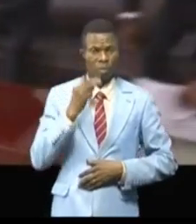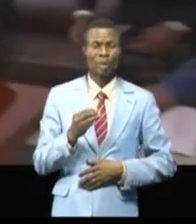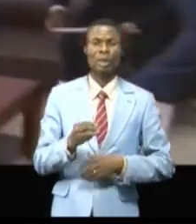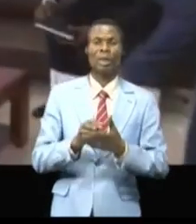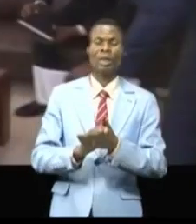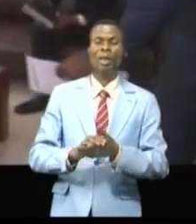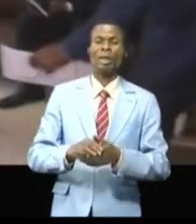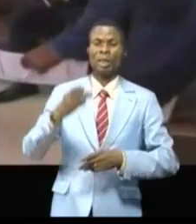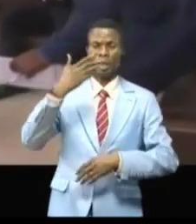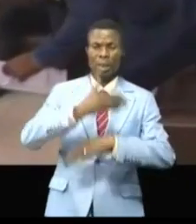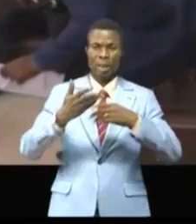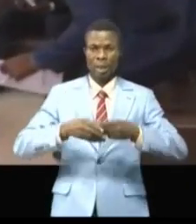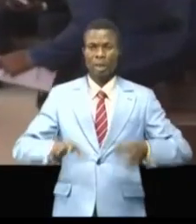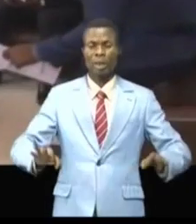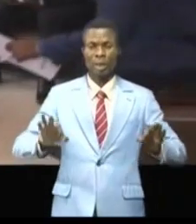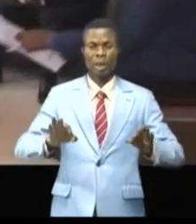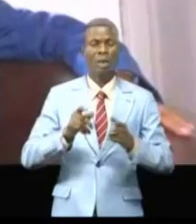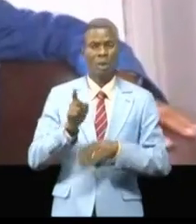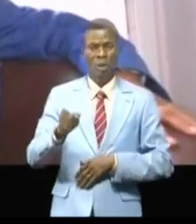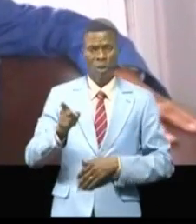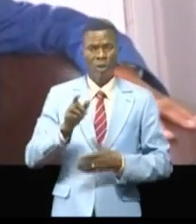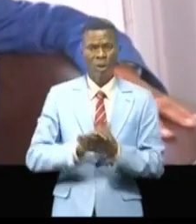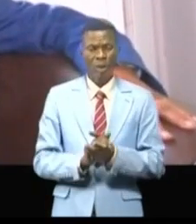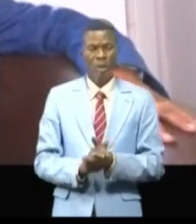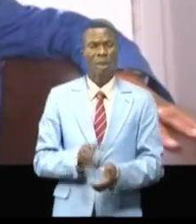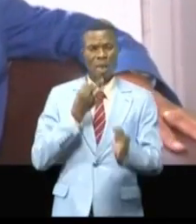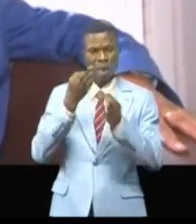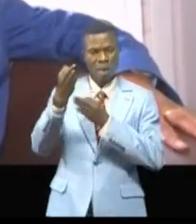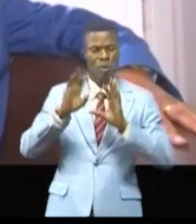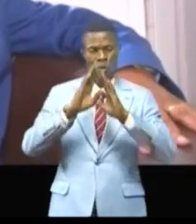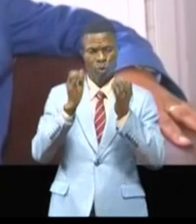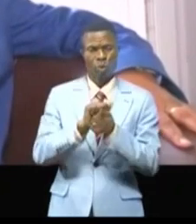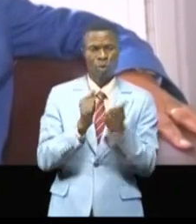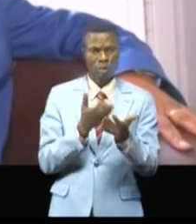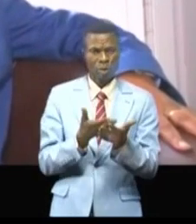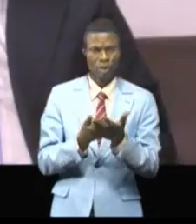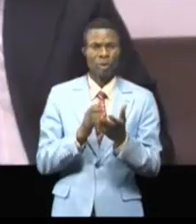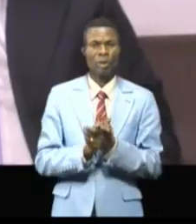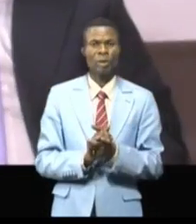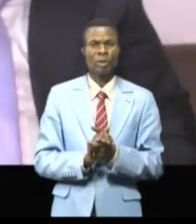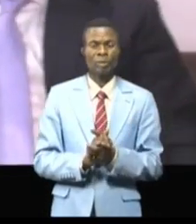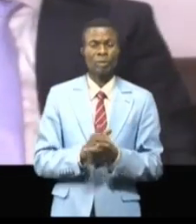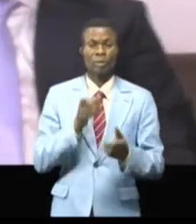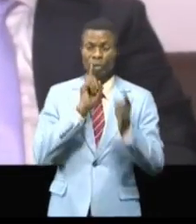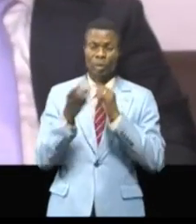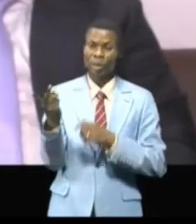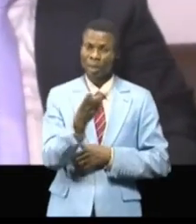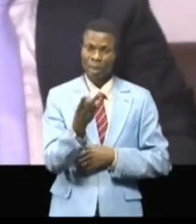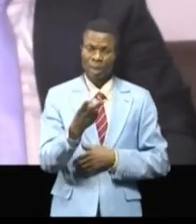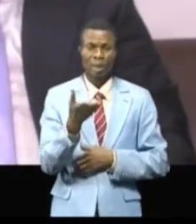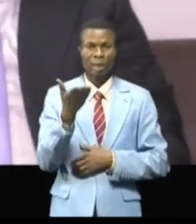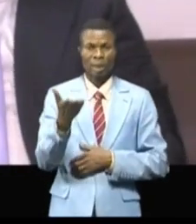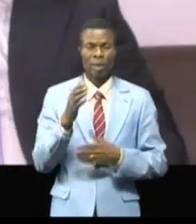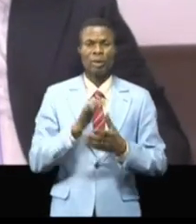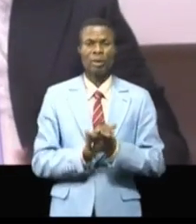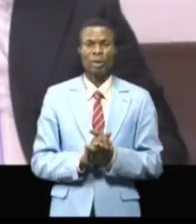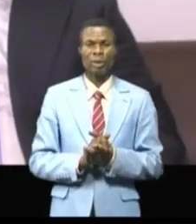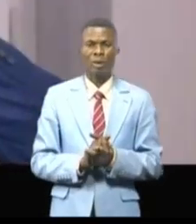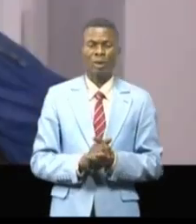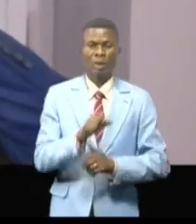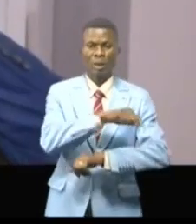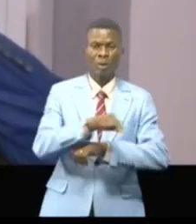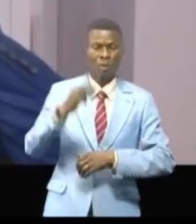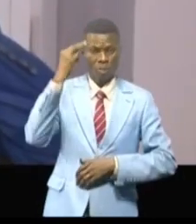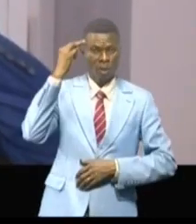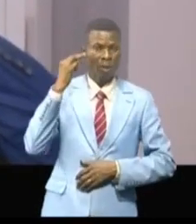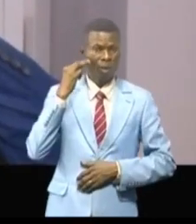et Habitat, Pius Mwabilou, à qui il a soumis toutes ses doléances lors de l'entretien entre les deux autorités au cabinet du